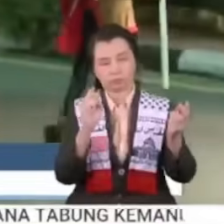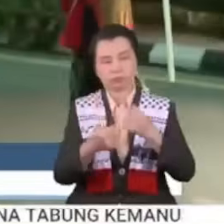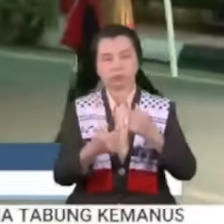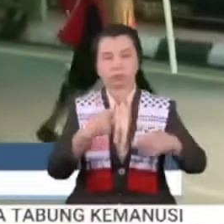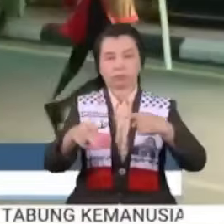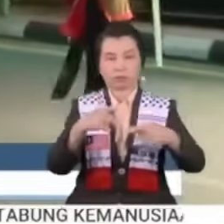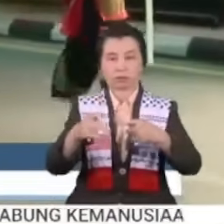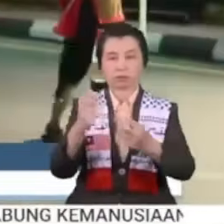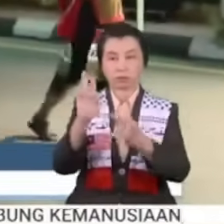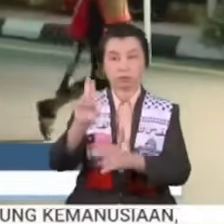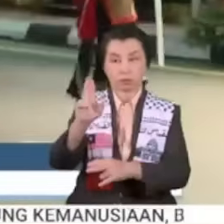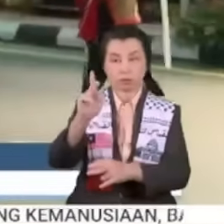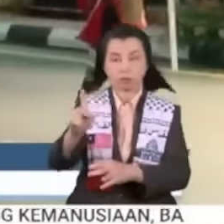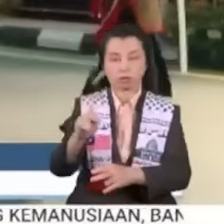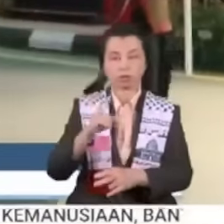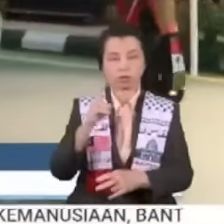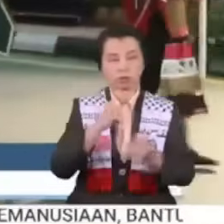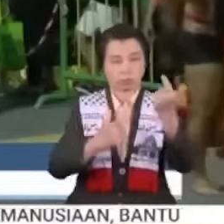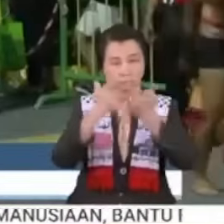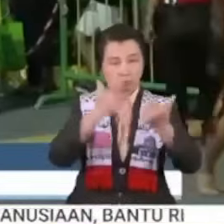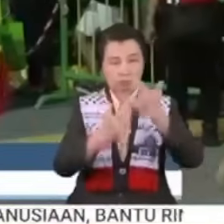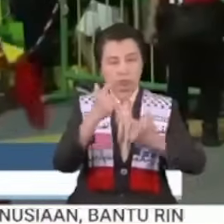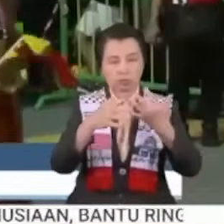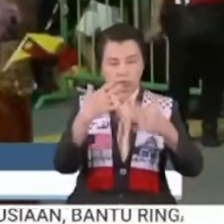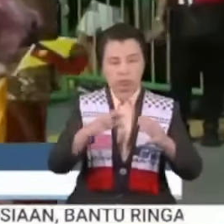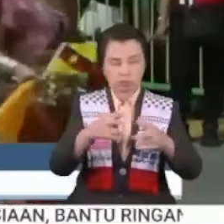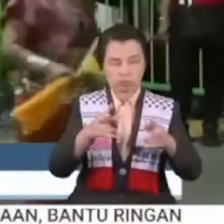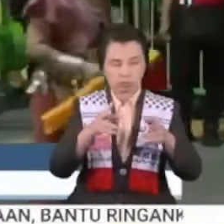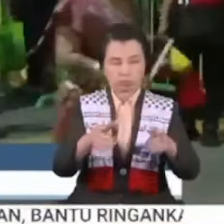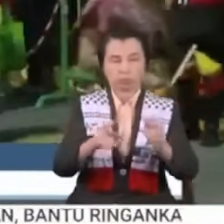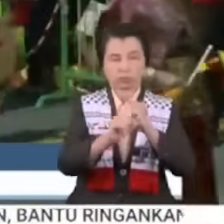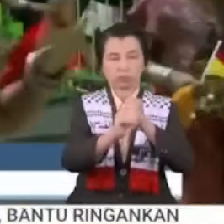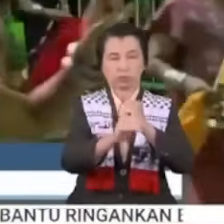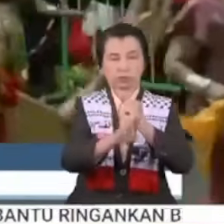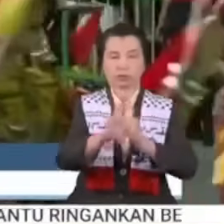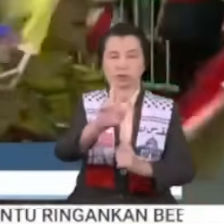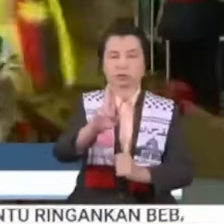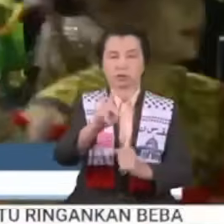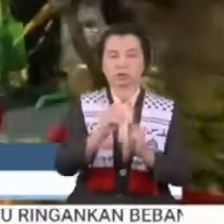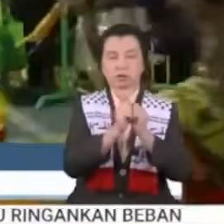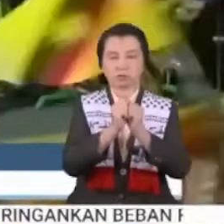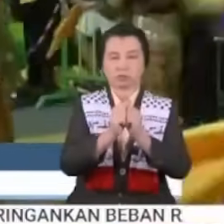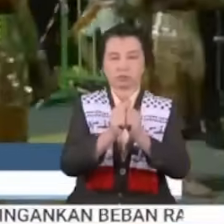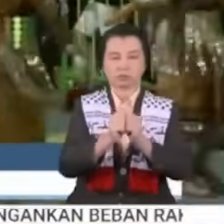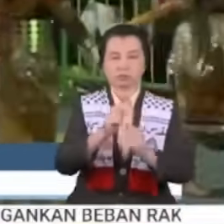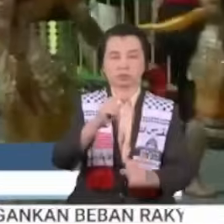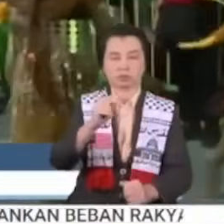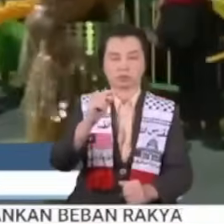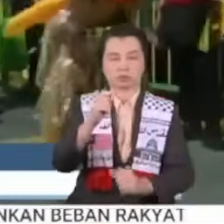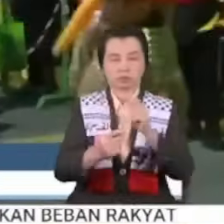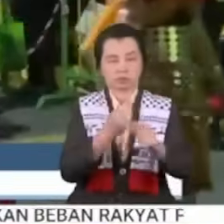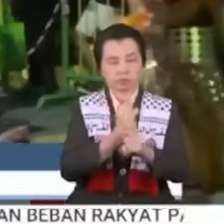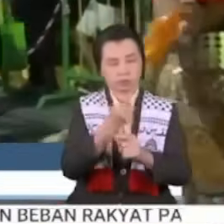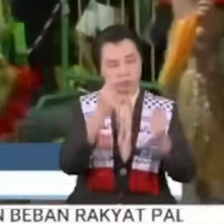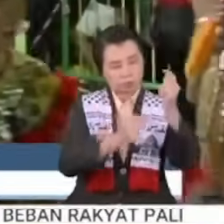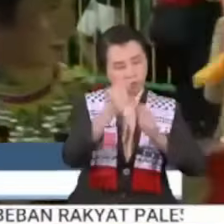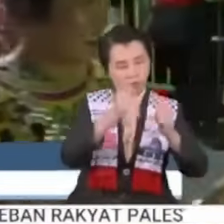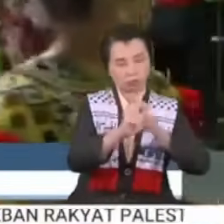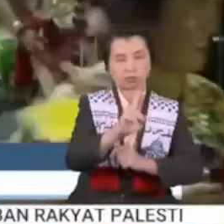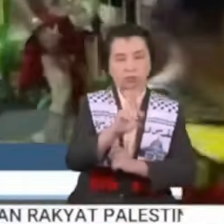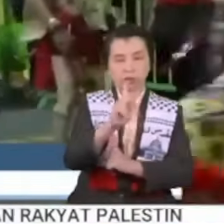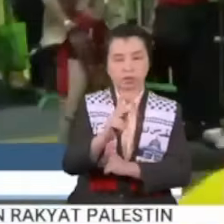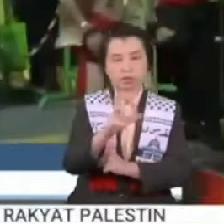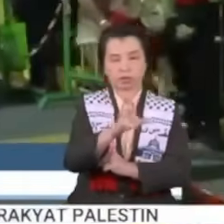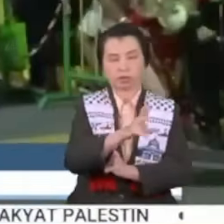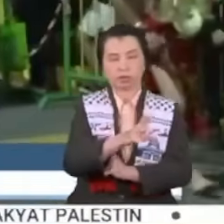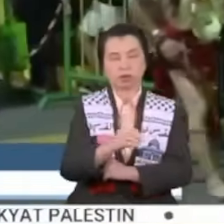pasaran UK lembaga pelancongan Sarawak STB telah melancarkan kempen UK bersama National Geographic traveler UK dan traper